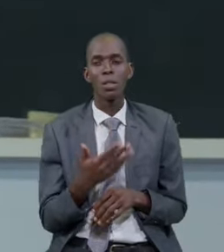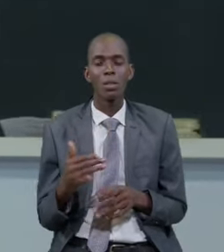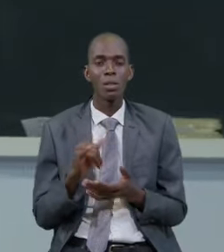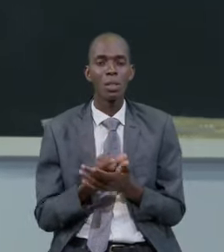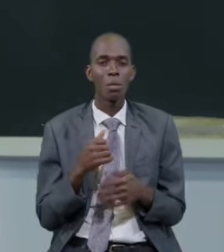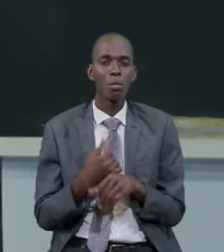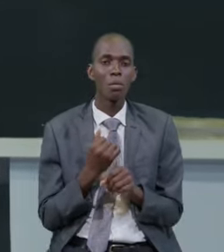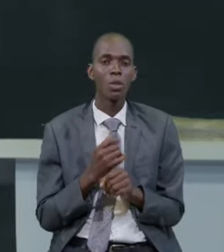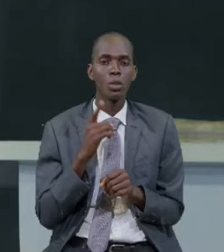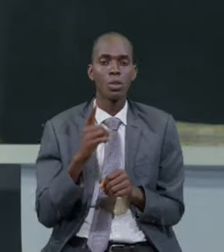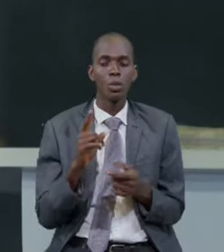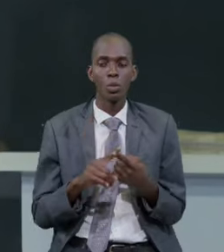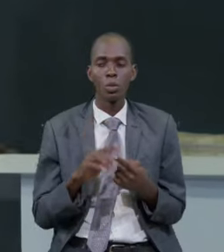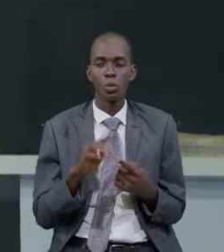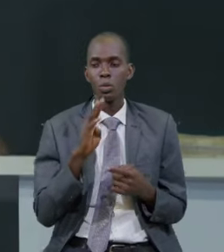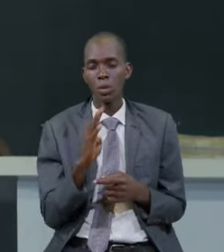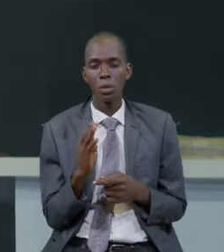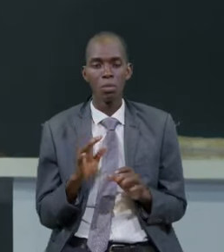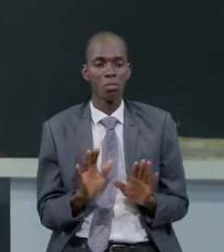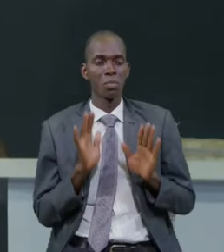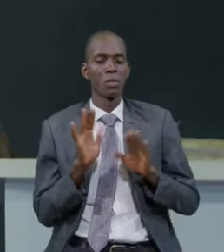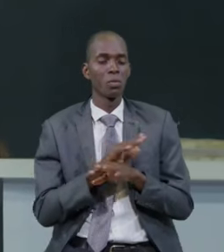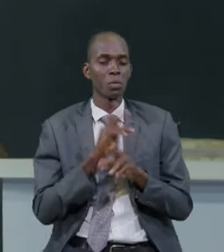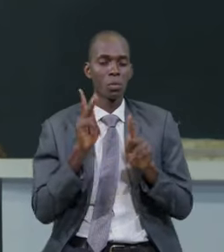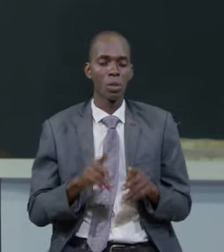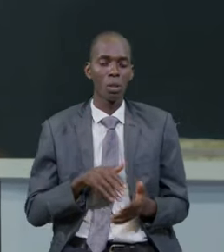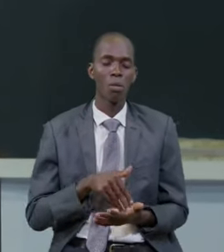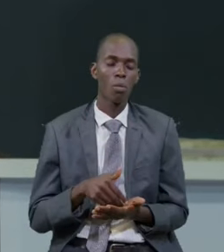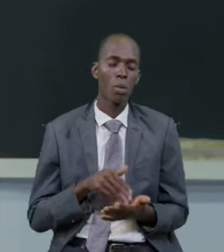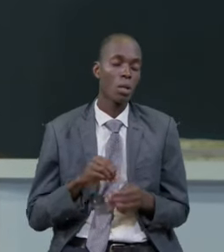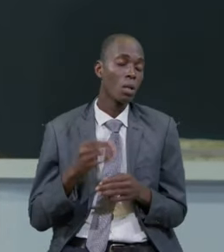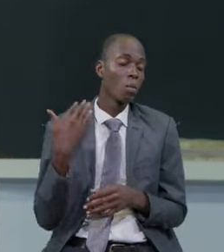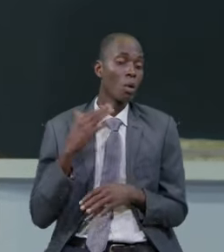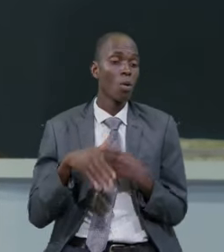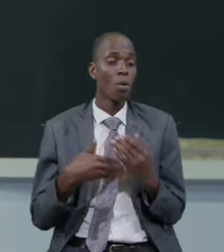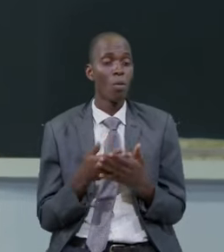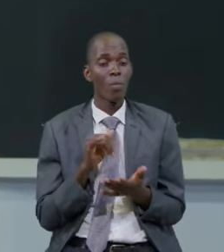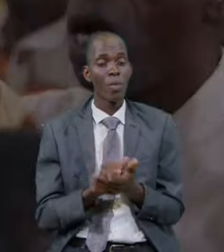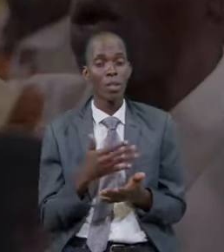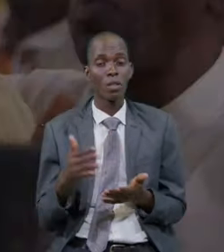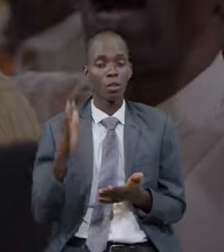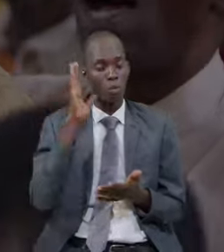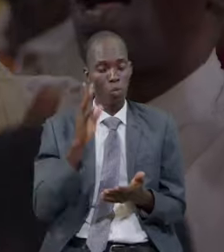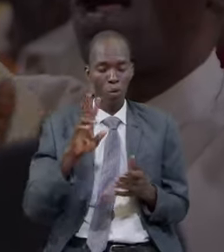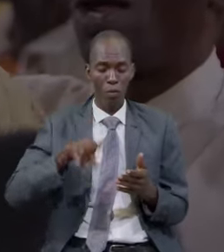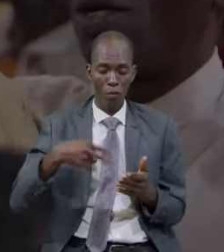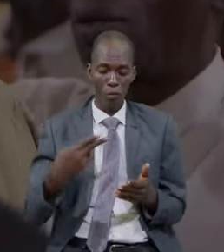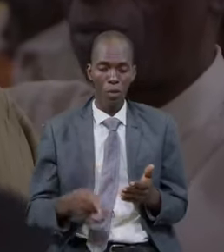les choses qui te faisaient tomber par le passé, ces choses viendront maintenant. Tu tiendras.